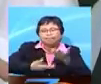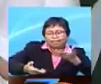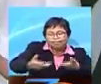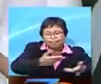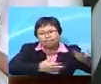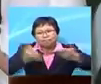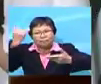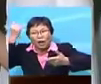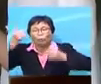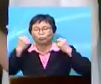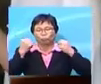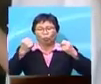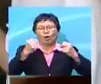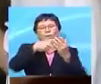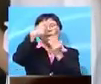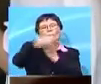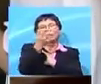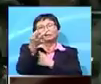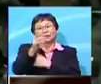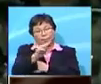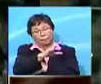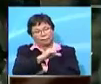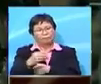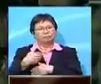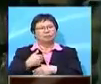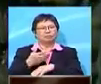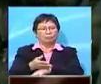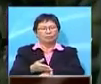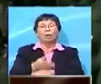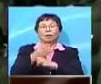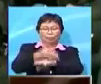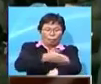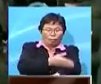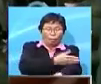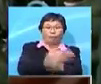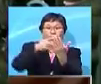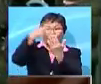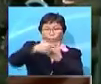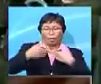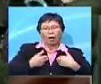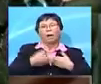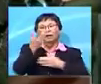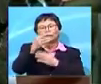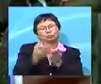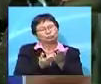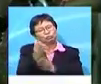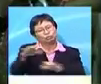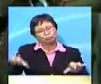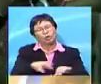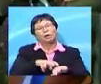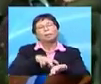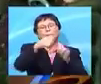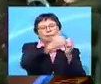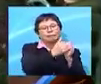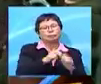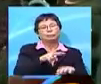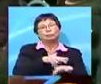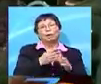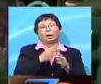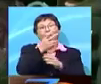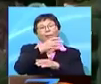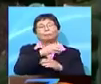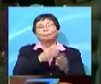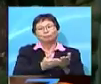mengukuhkan program RTM. Selain menambah baik program sedia ada, RTM akan terus menjalankan program Turun Padang untuk merakyatkan